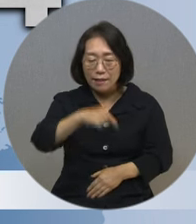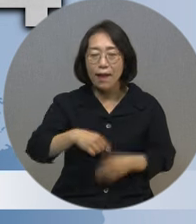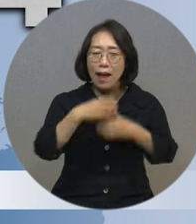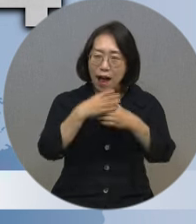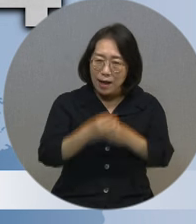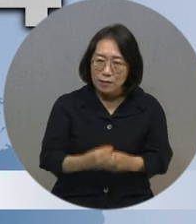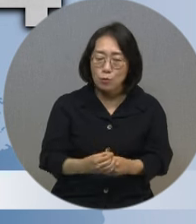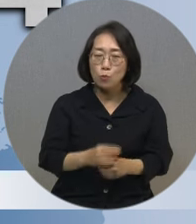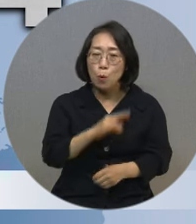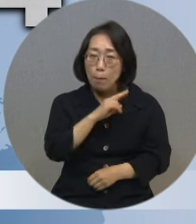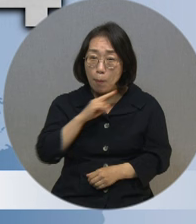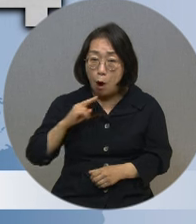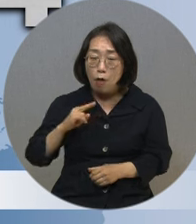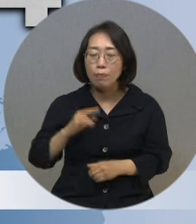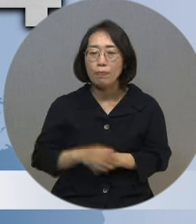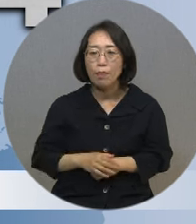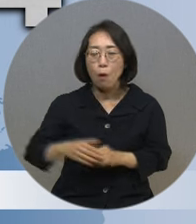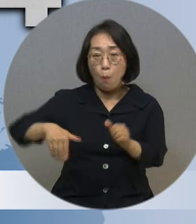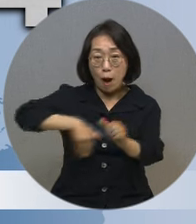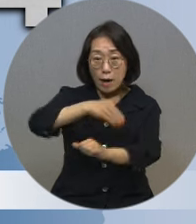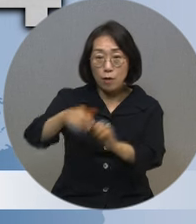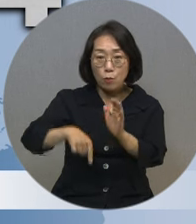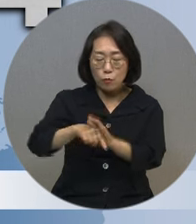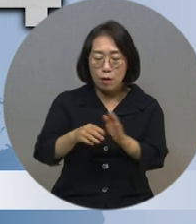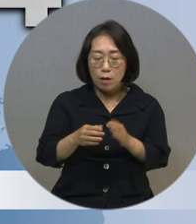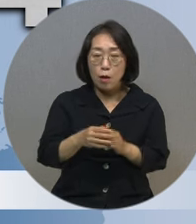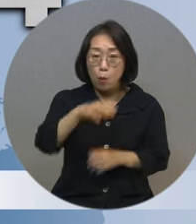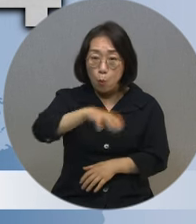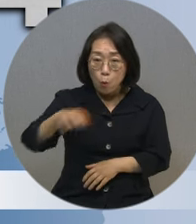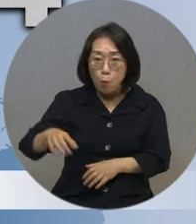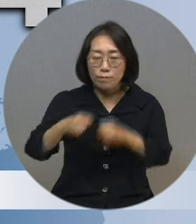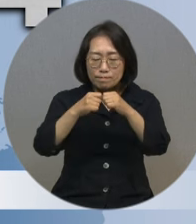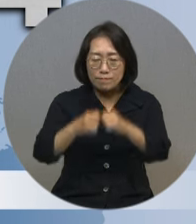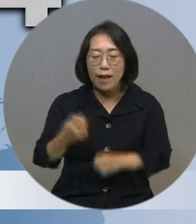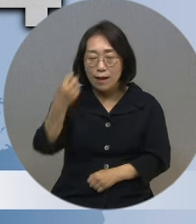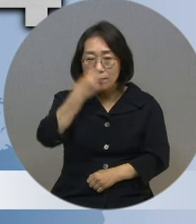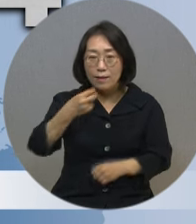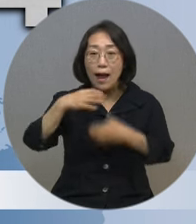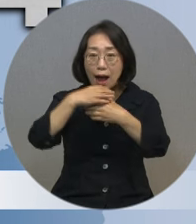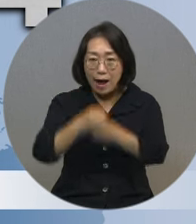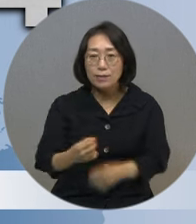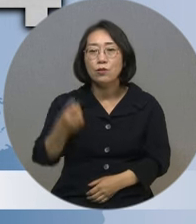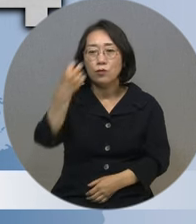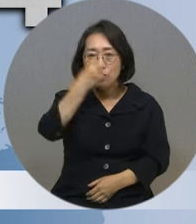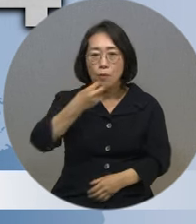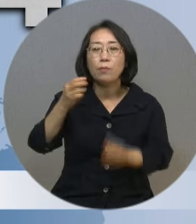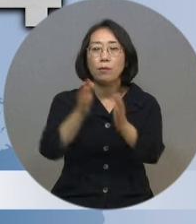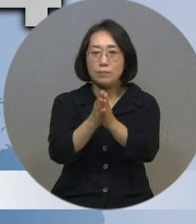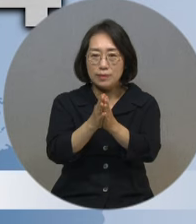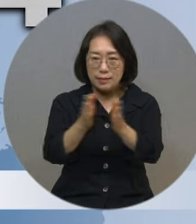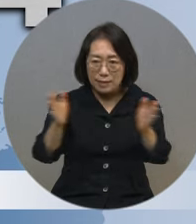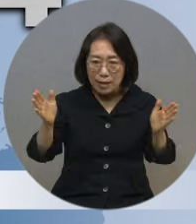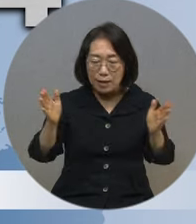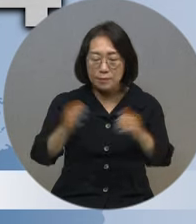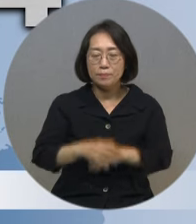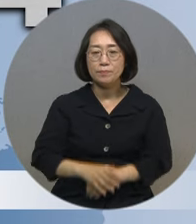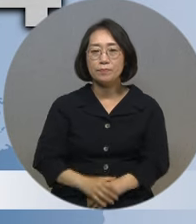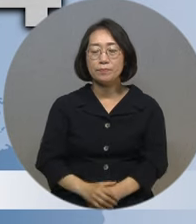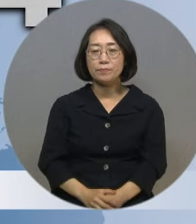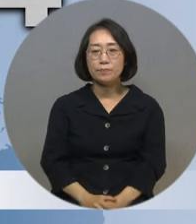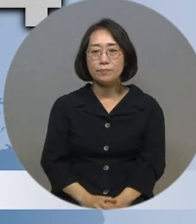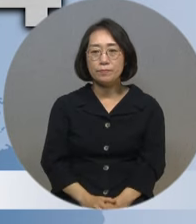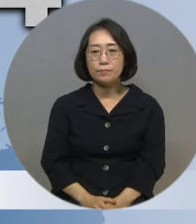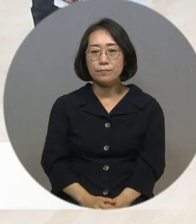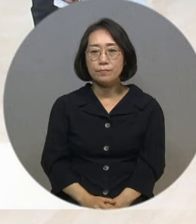안전하고 편리한 환경을 위해 주요 시설물 점검과 안전 대책 마련에 나섰는데요 현장에 황영재 기자가